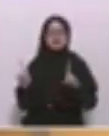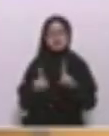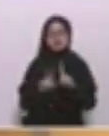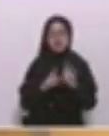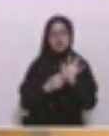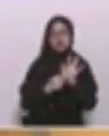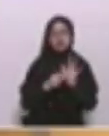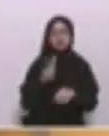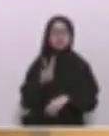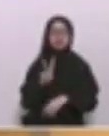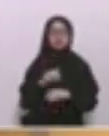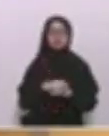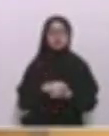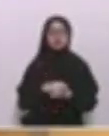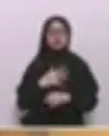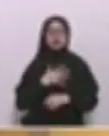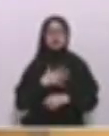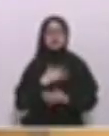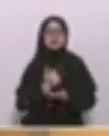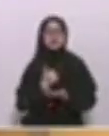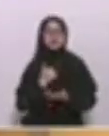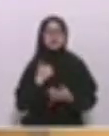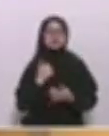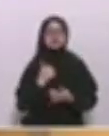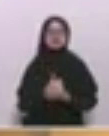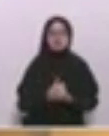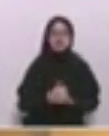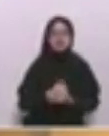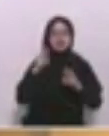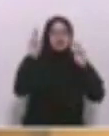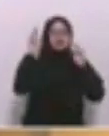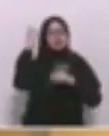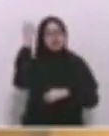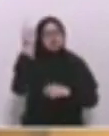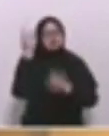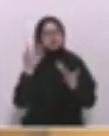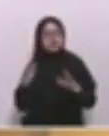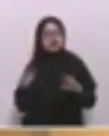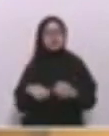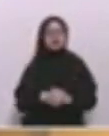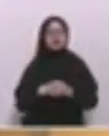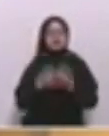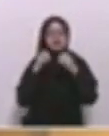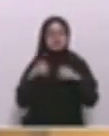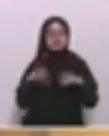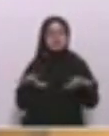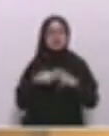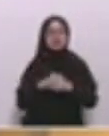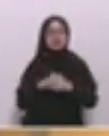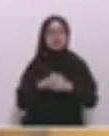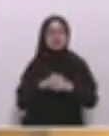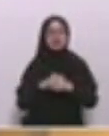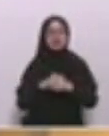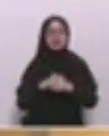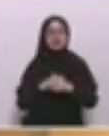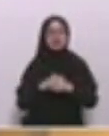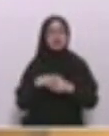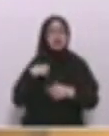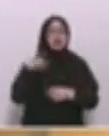urut du saya ini sebenarnya perencanaan itu sudah saya terapkan Insyaallah itu apa sebenarnya kalau kita